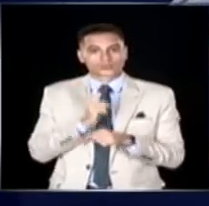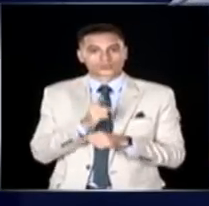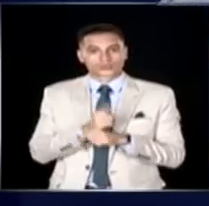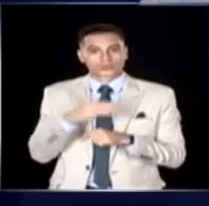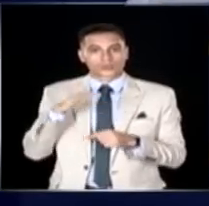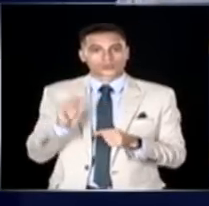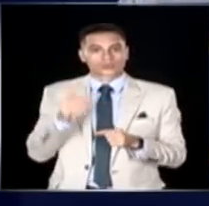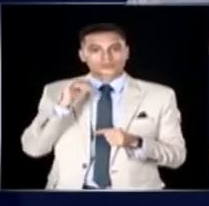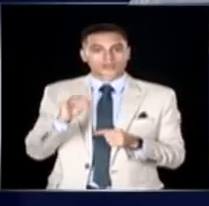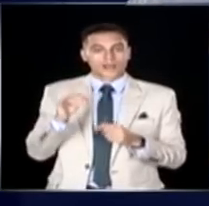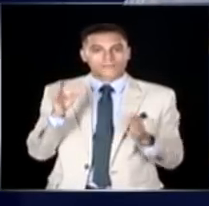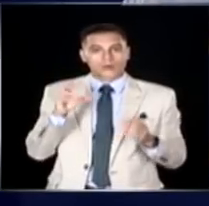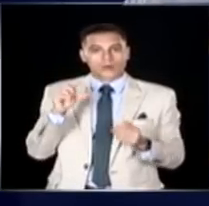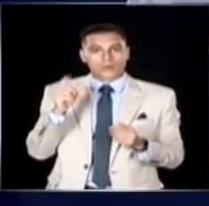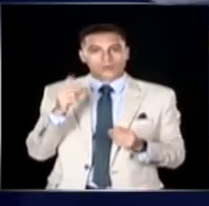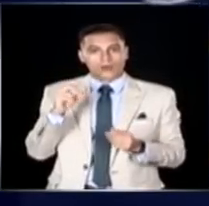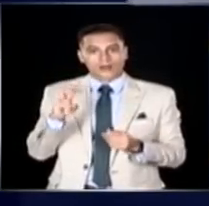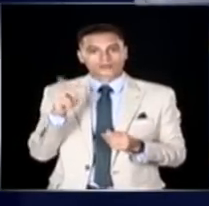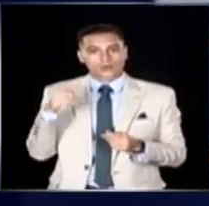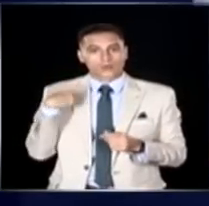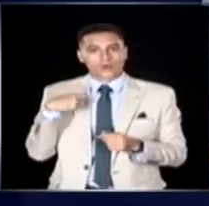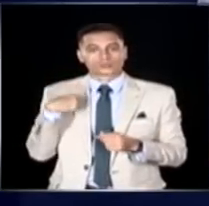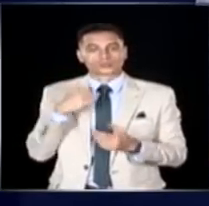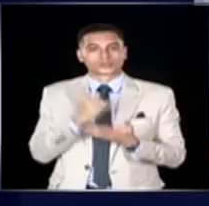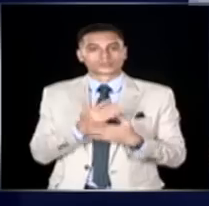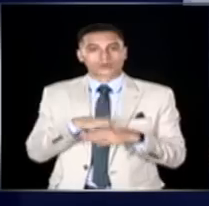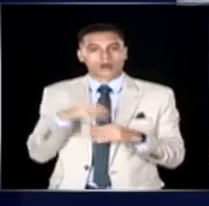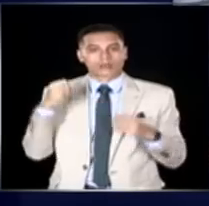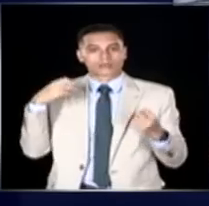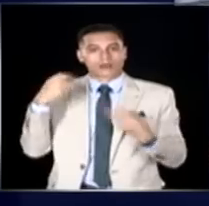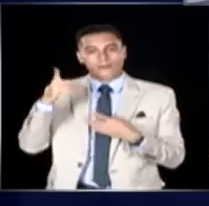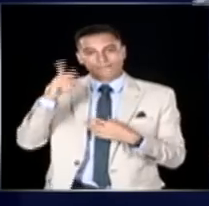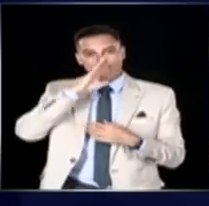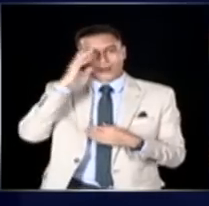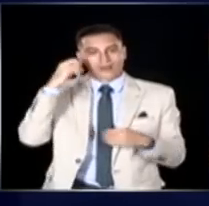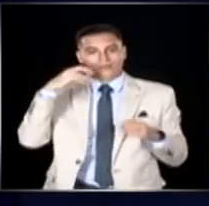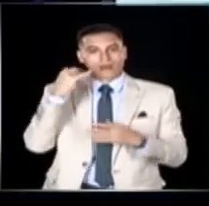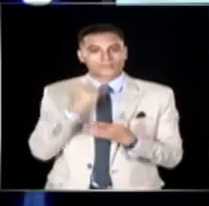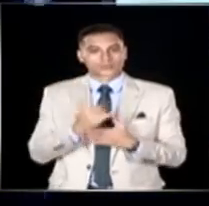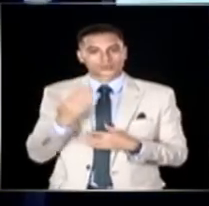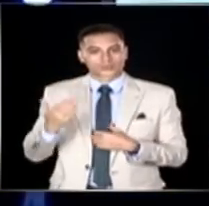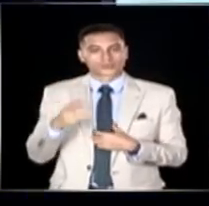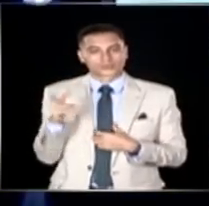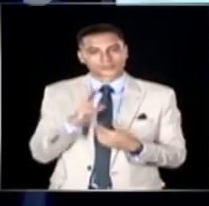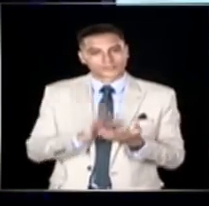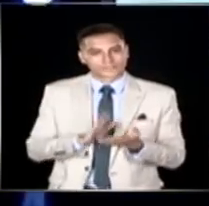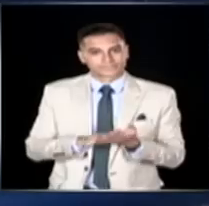مدير الإضاءة، هو الحقيقة ملك الإضاءة، نحييهم هما الاثنين.